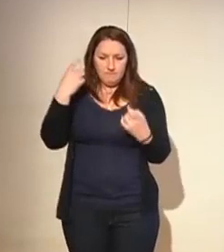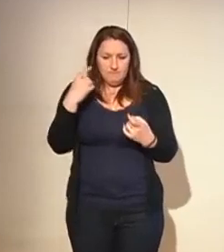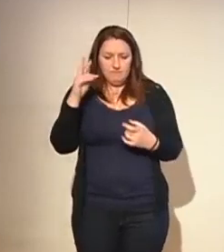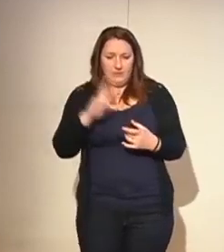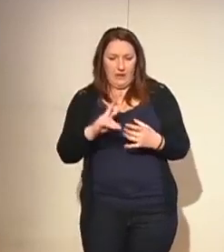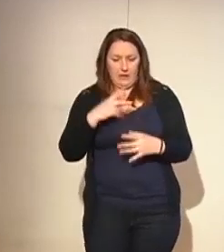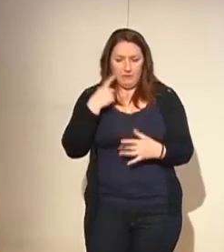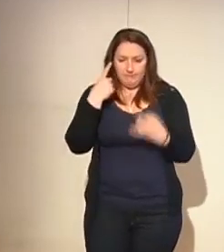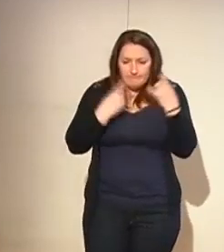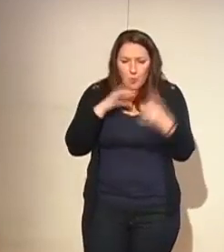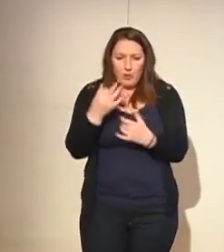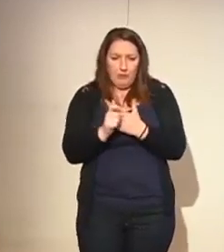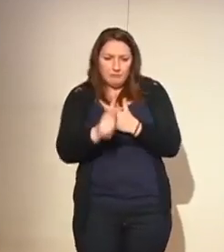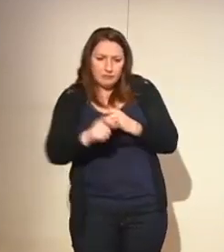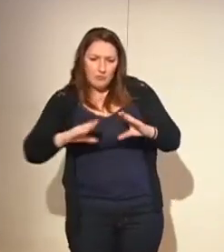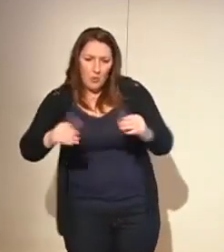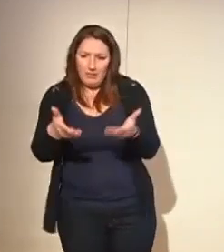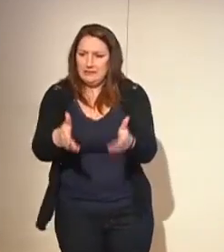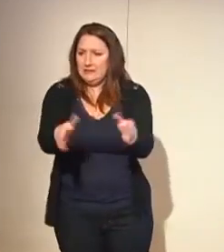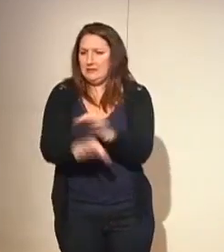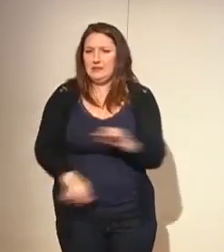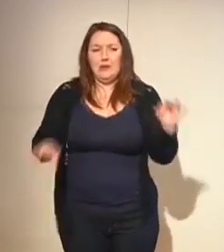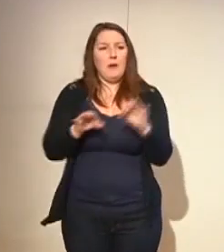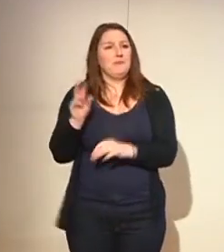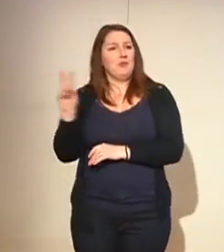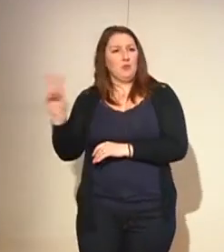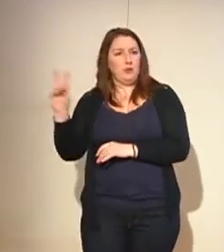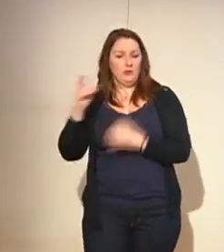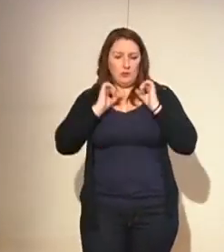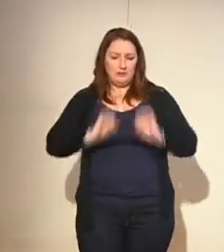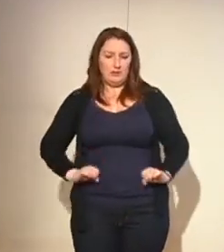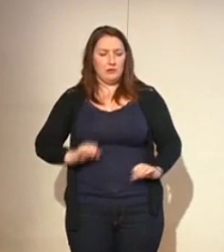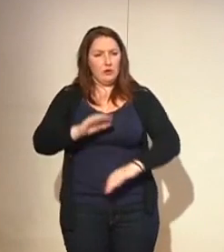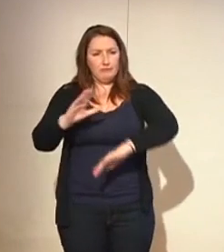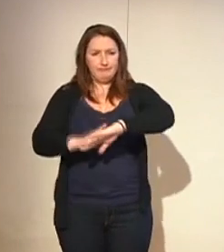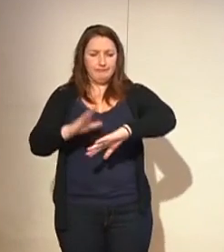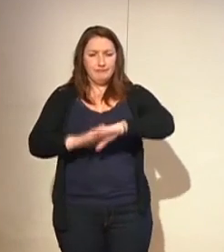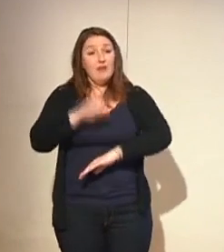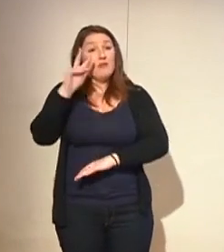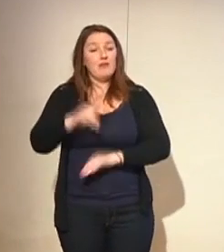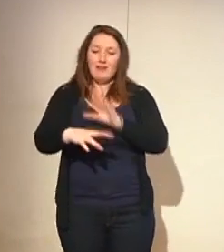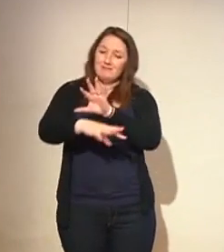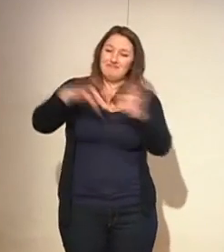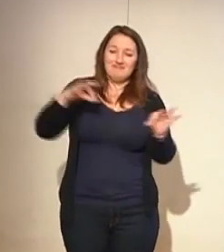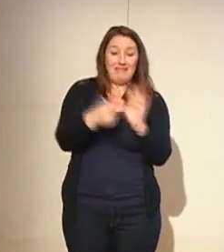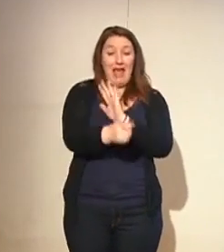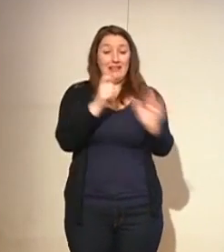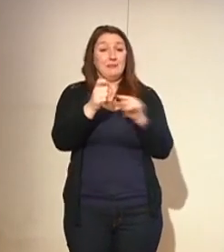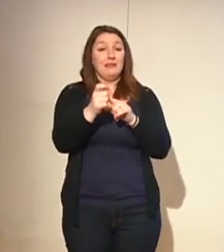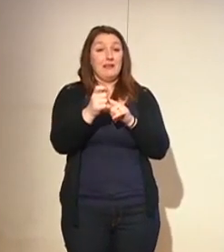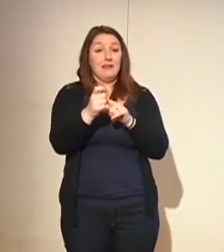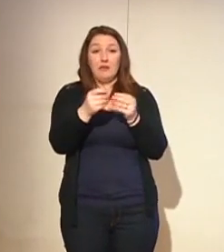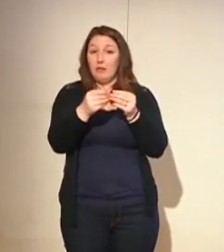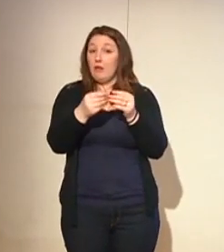d'ffits les deux sénateurs insistent pour dire qu'il s'agit d'un élément incontournable de toute réflexion sur le statut des élus